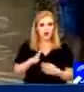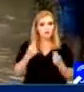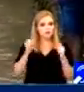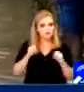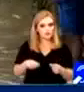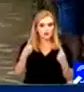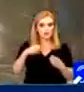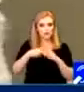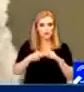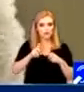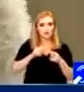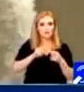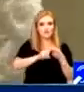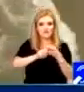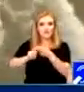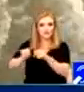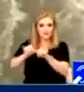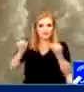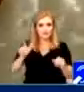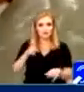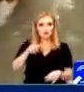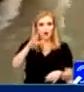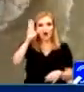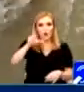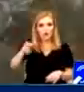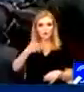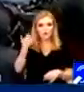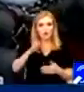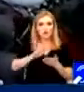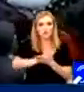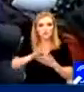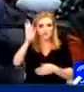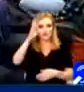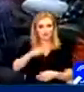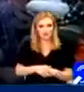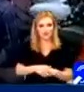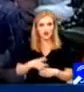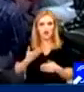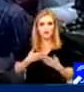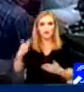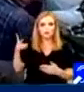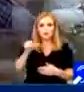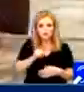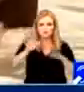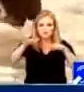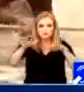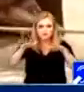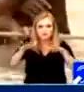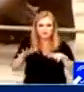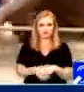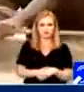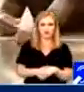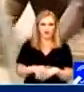marele pericol să izbucnească epidemii grave pentru că oamenii nu au acces la apă potabilă. A plouat aproape două săptămâni fără oprire, iar